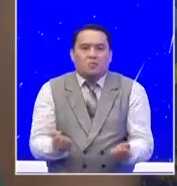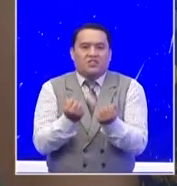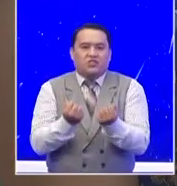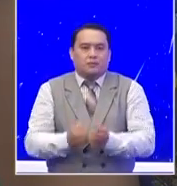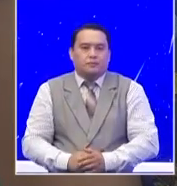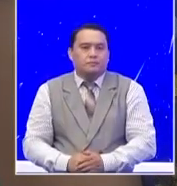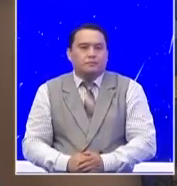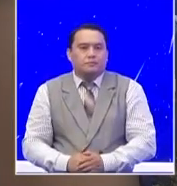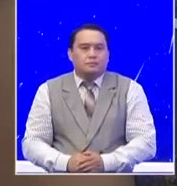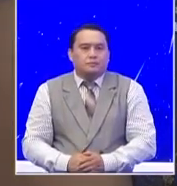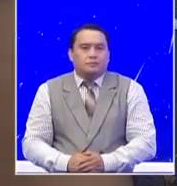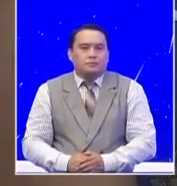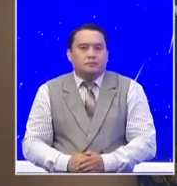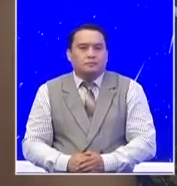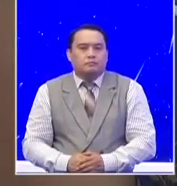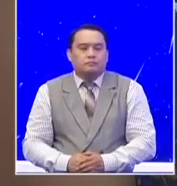поддержка.